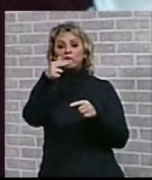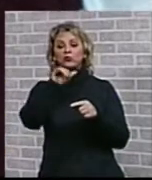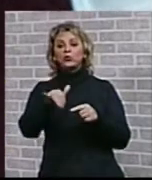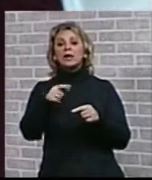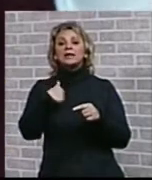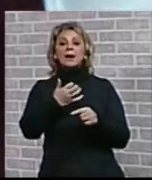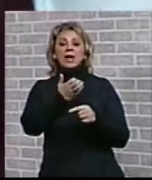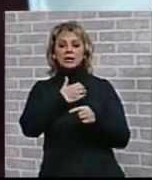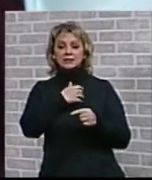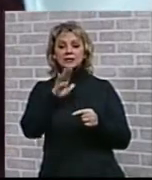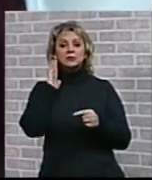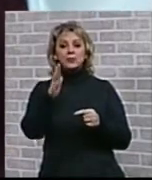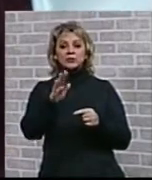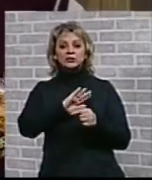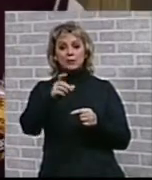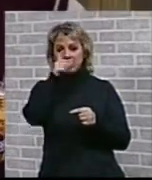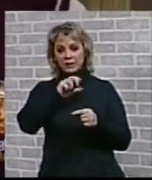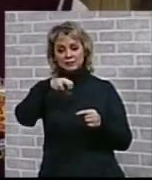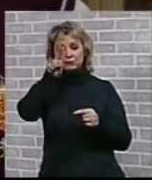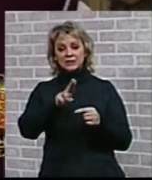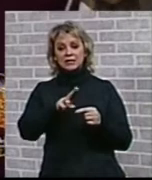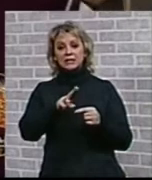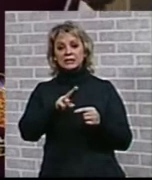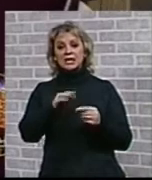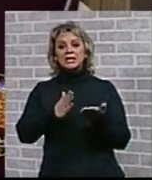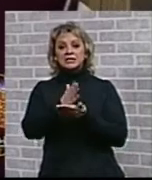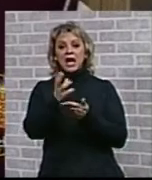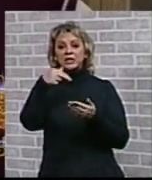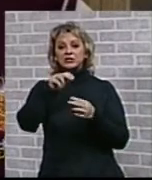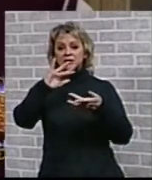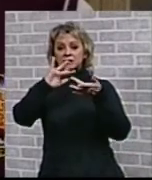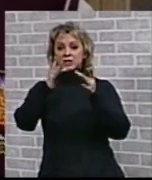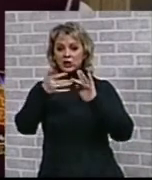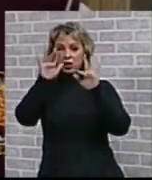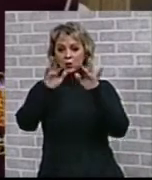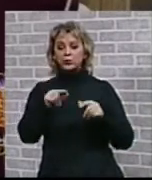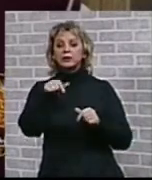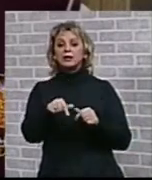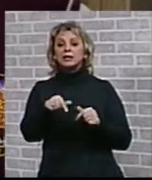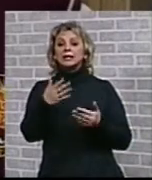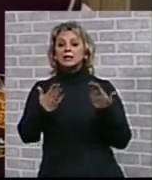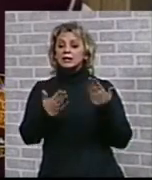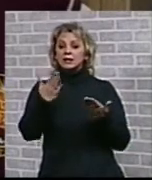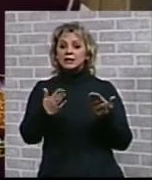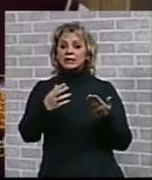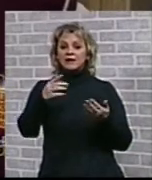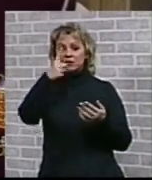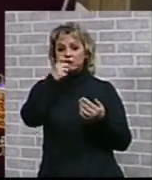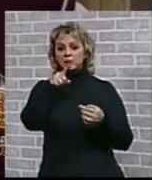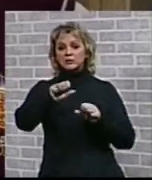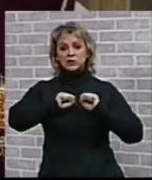Я бы хотел стать неплохим специалистом в сфере IT-технологий или